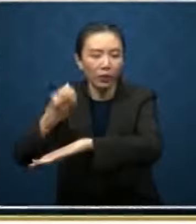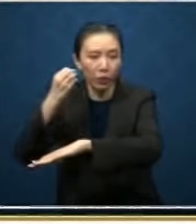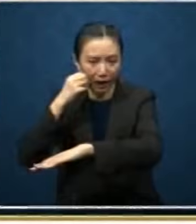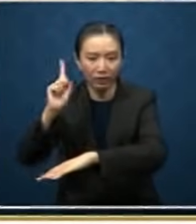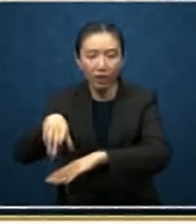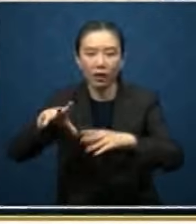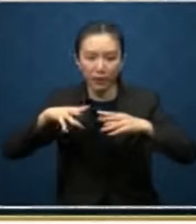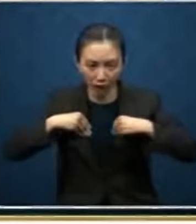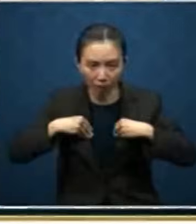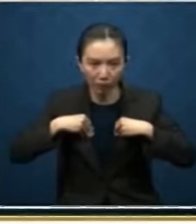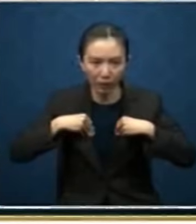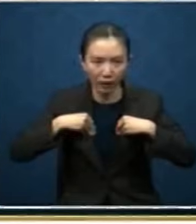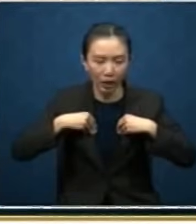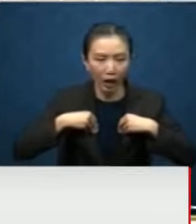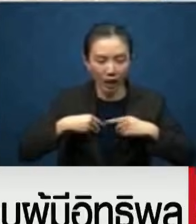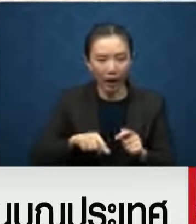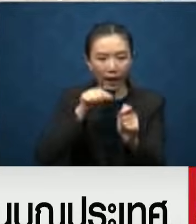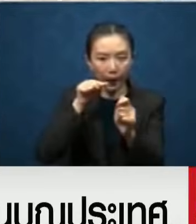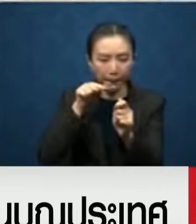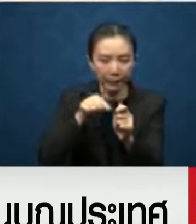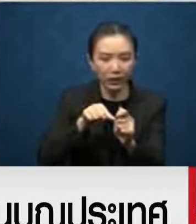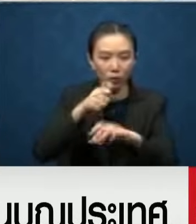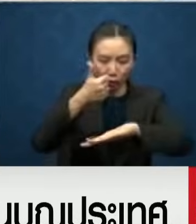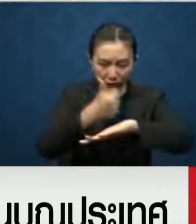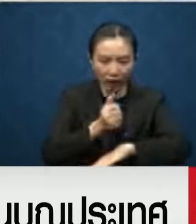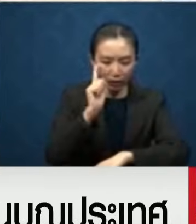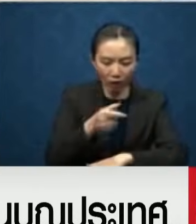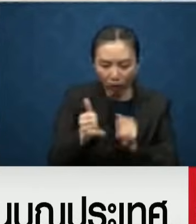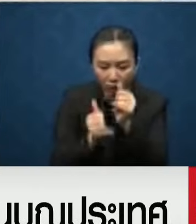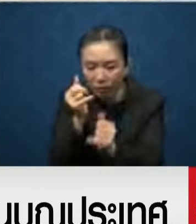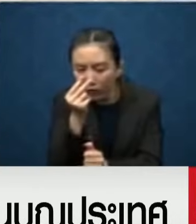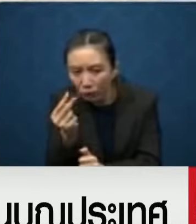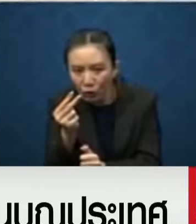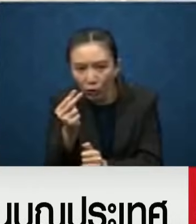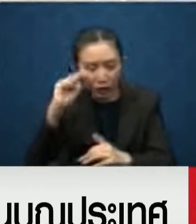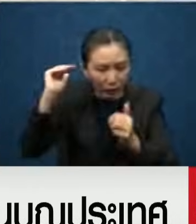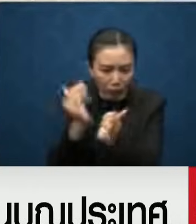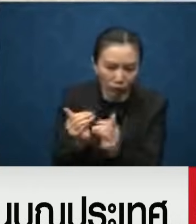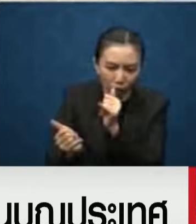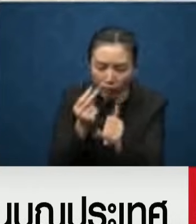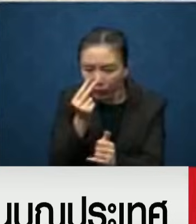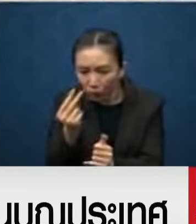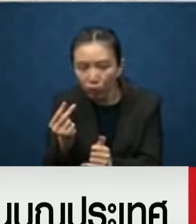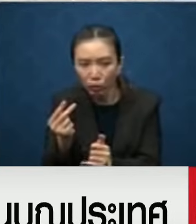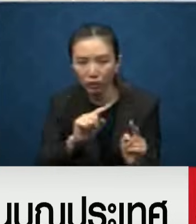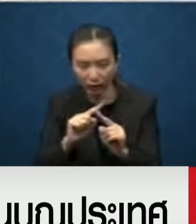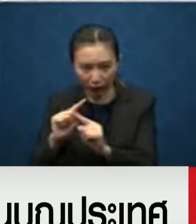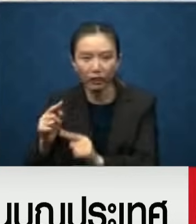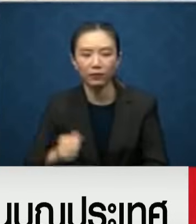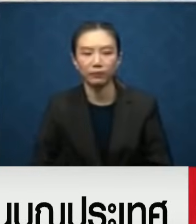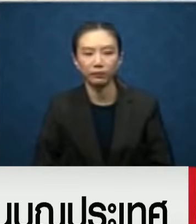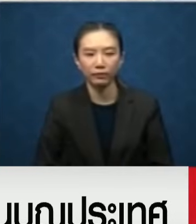โกรธเพราะว่านักเลงกับอันธพาลไม่เหมือนกันส่วนที่สววันชัยถามนะค่ะว่าจะจริงจังแค่ไหนทำได้เห็นผลหรือ